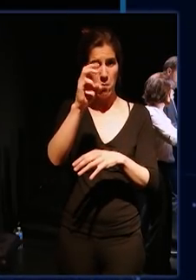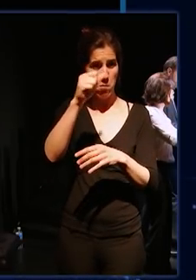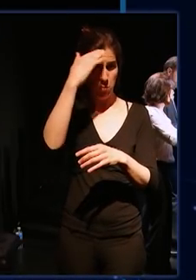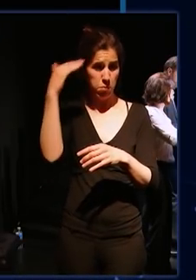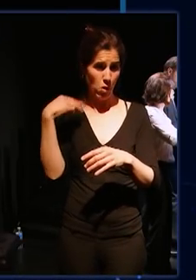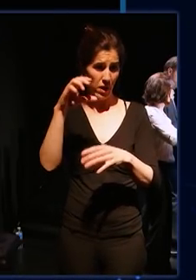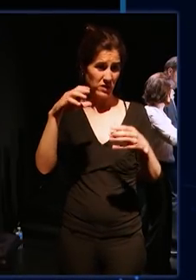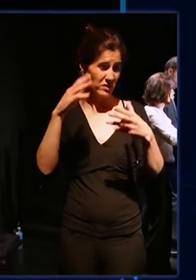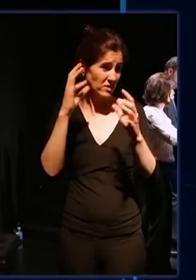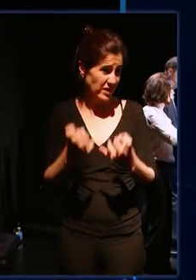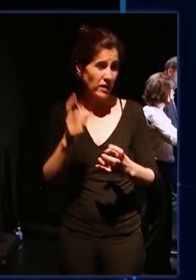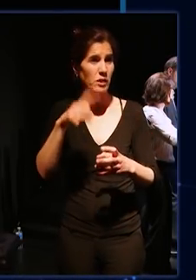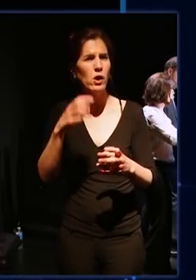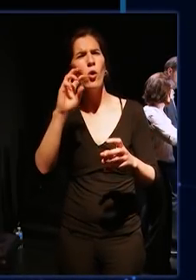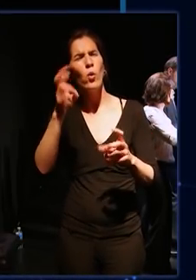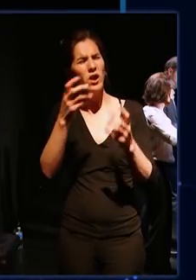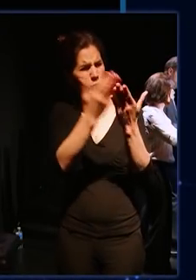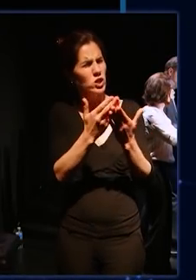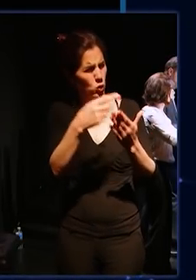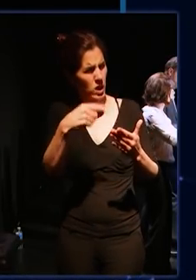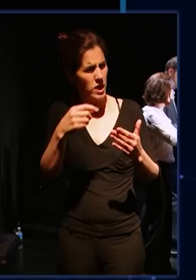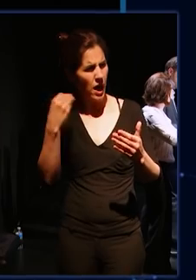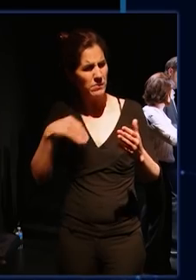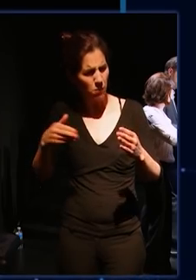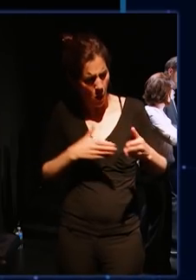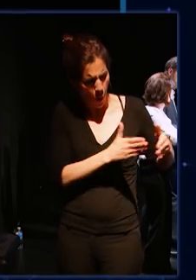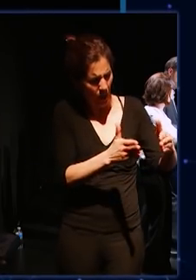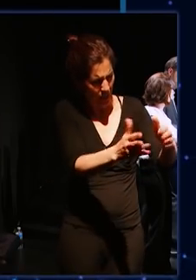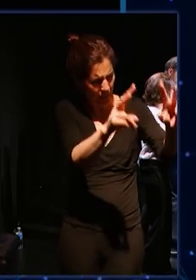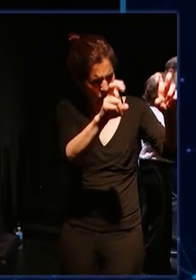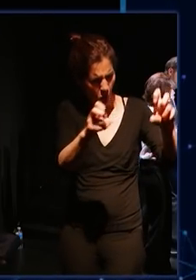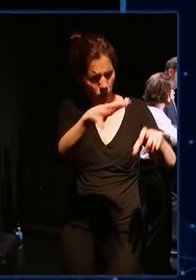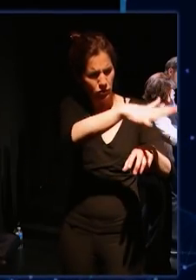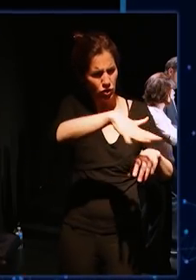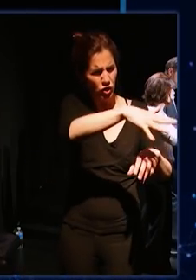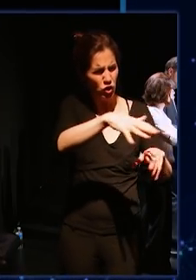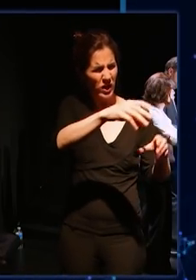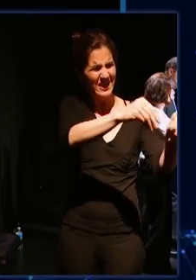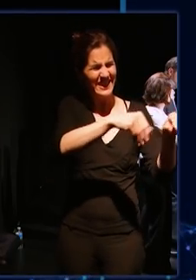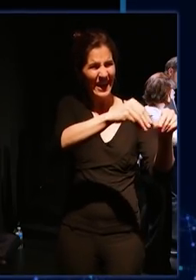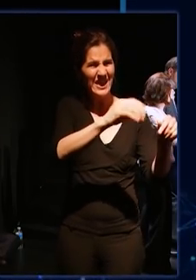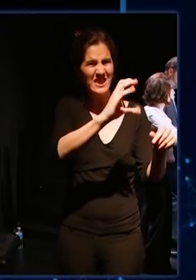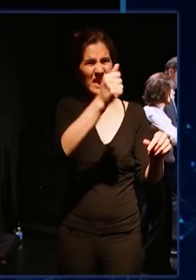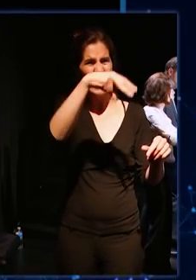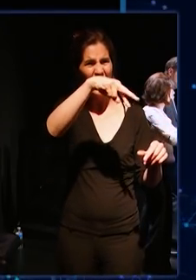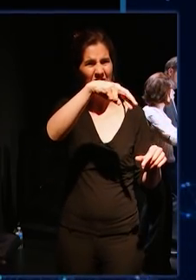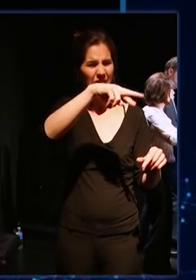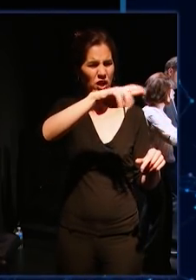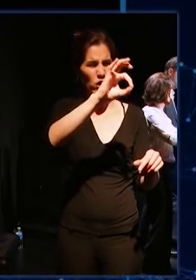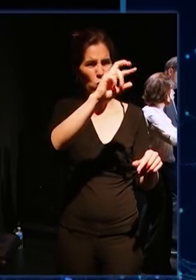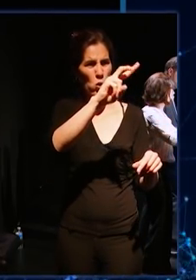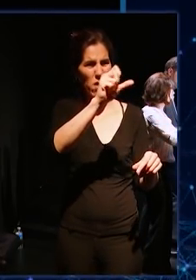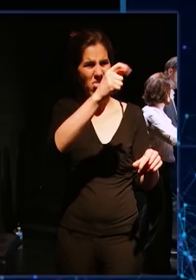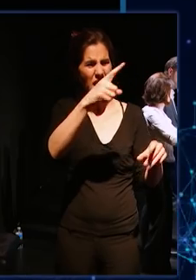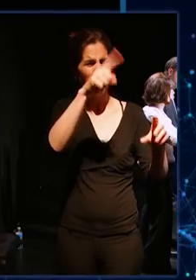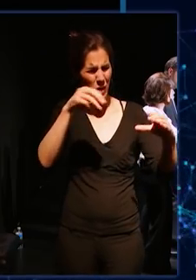web de l'Ajuntament i que proposa una carretera que passi per el General Moragues, els terrenys de Can Rovellat i de Can Canela, el túnel per sota